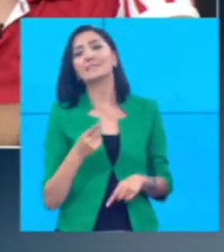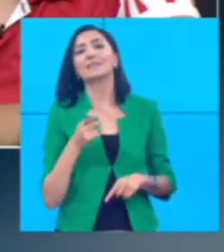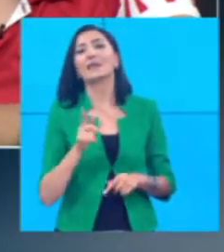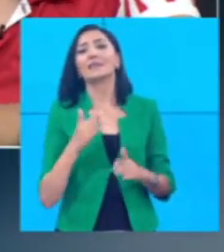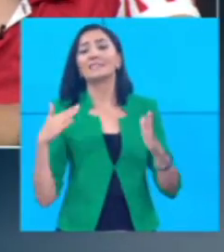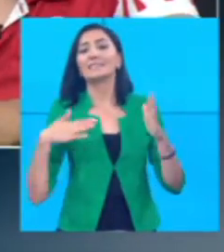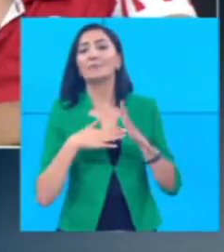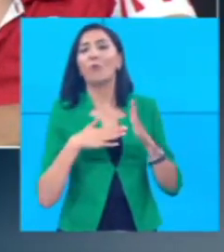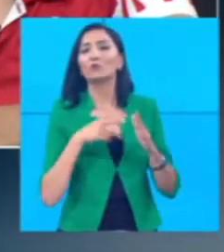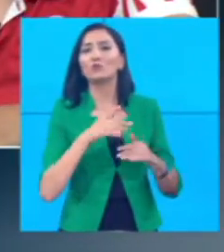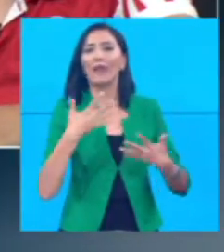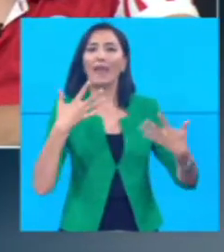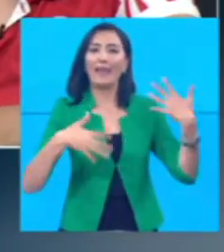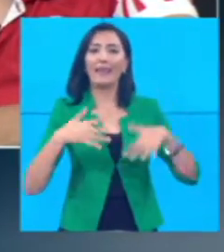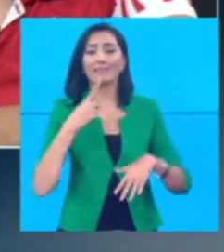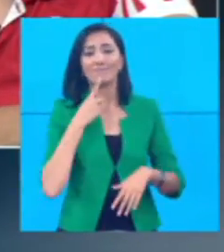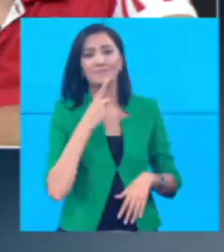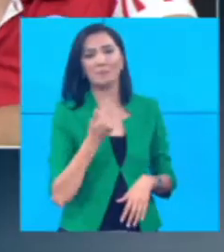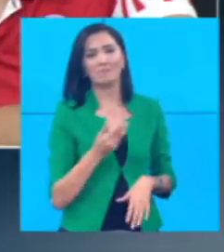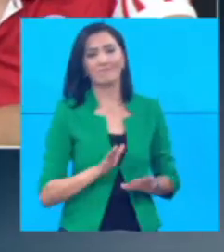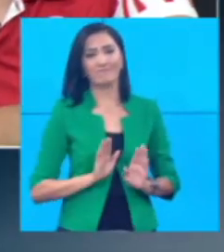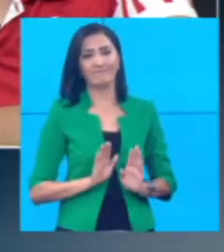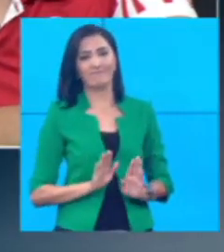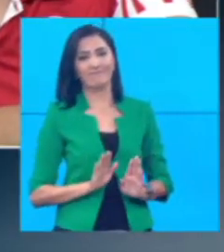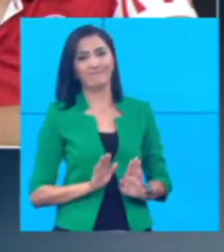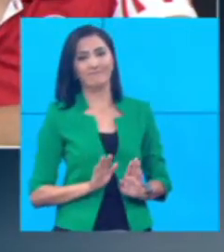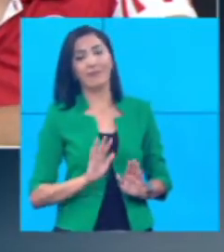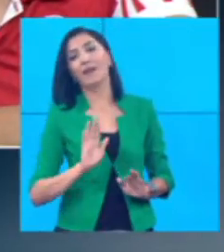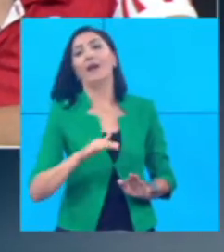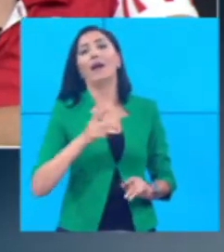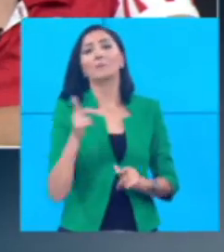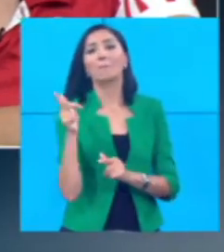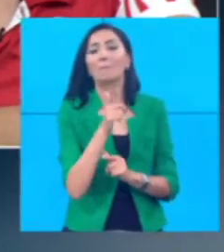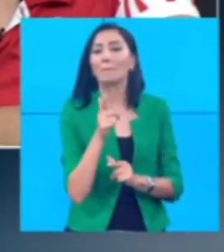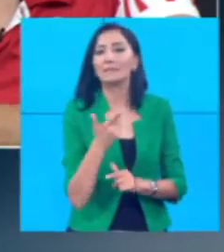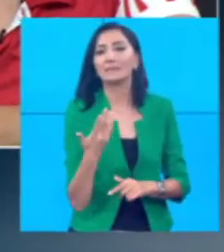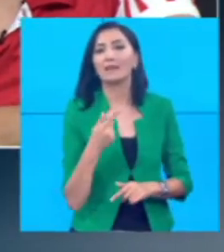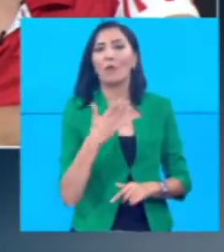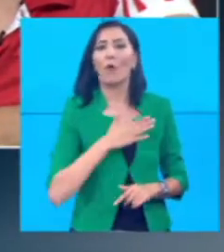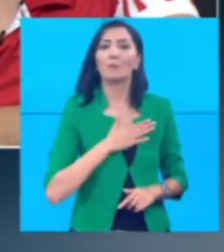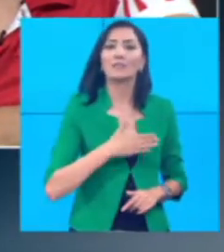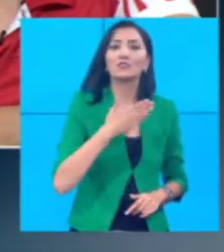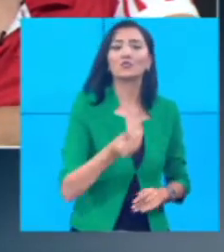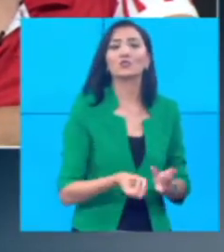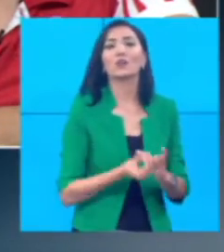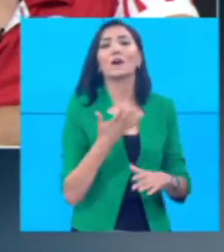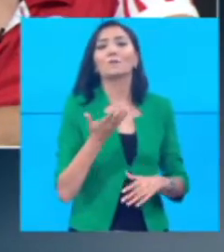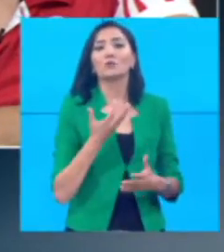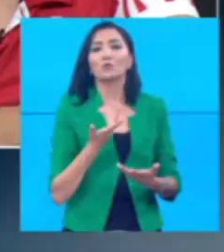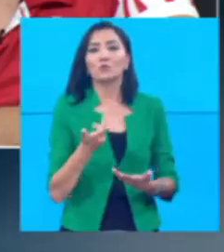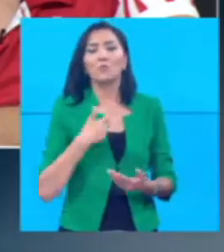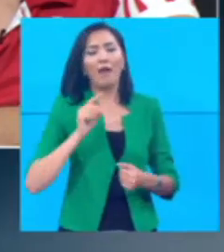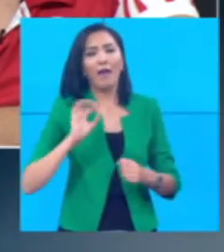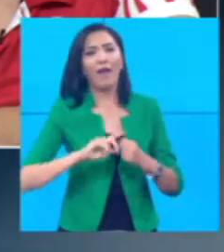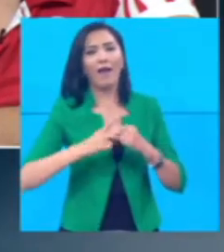var. Yani sponsorlarda işte engelli dediğin zaman biraz duruyorlar. Hani artık basından mı biraz ön plana çıkamıyoruz,